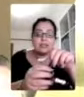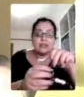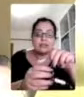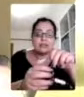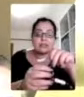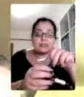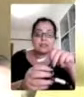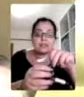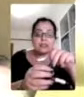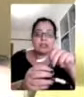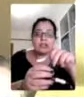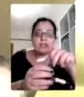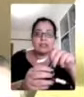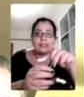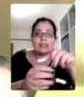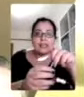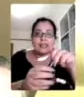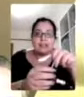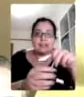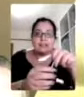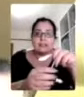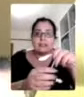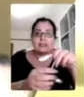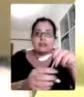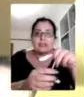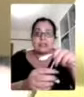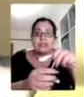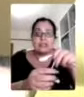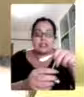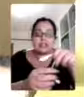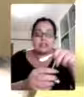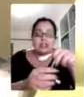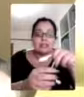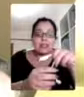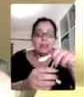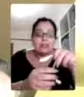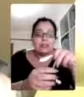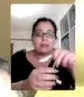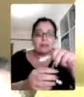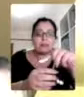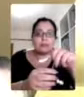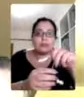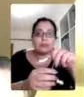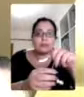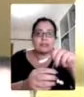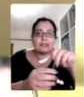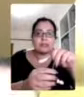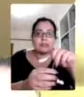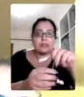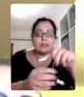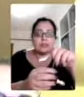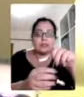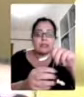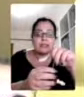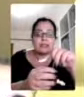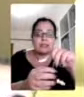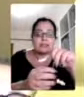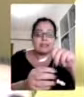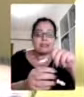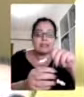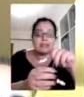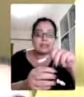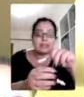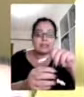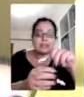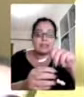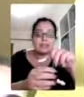çıkardılar. Peterson'ın meşhur Aran'ı var ya, Aran'ın rustiklerini çıkardılar. Ben orada büyük bir fark gördüm Ali Bey. Yani